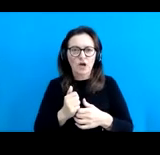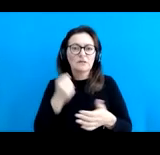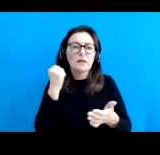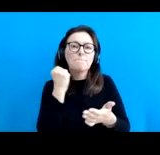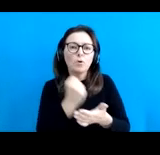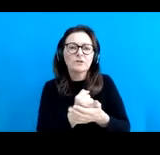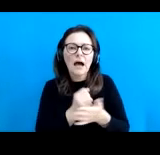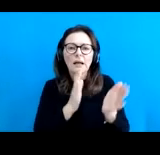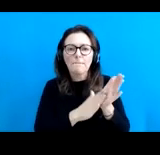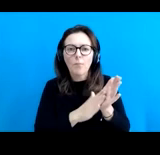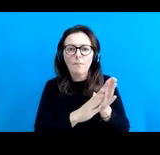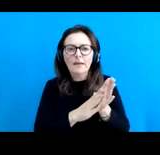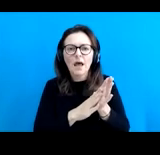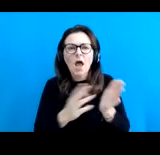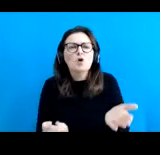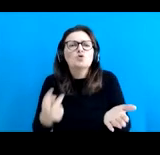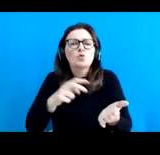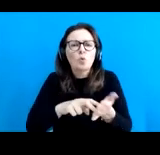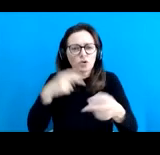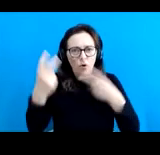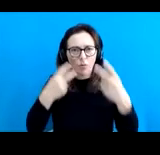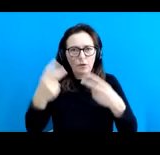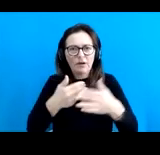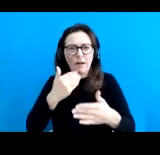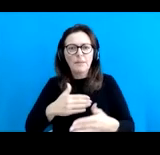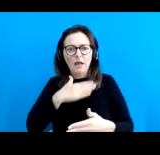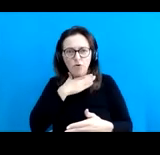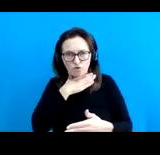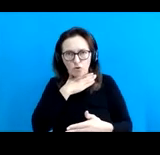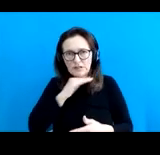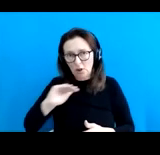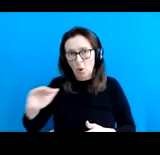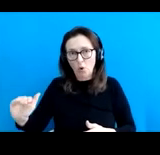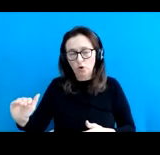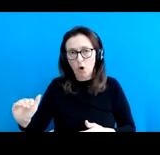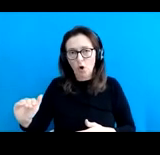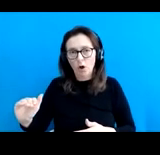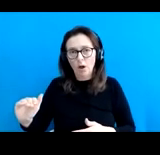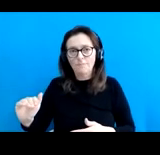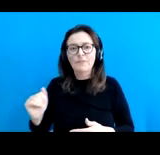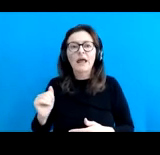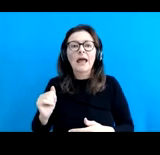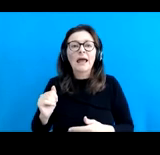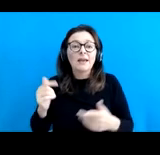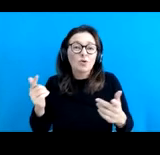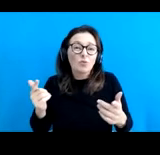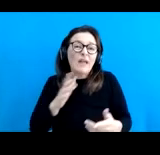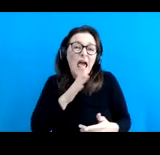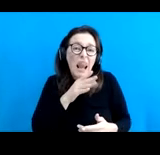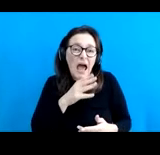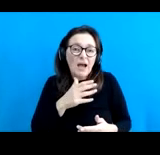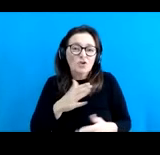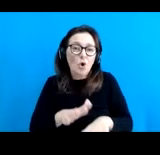pomen zgodnje obravnave predšolskih otrok, malčkov, celo dojenčkov, to na nek način daje lažen občutek,